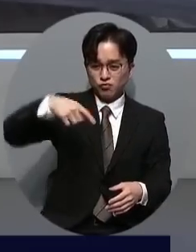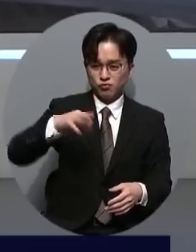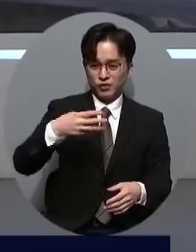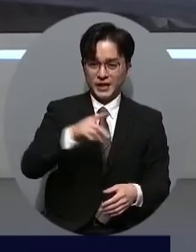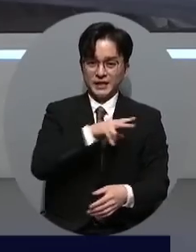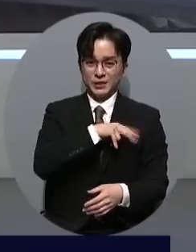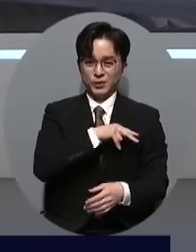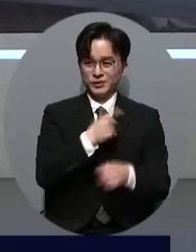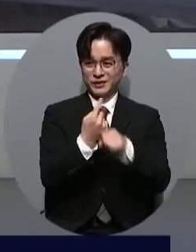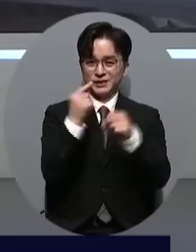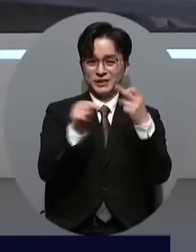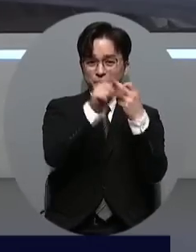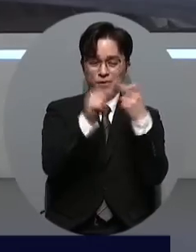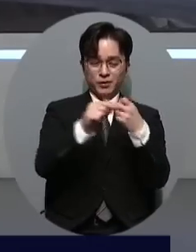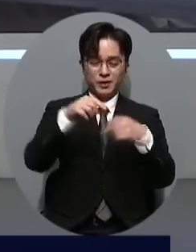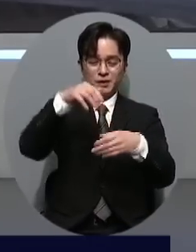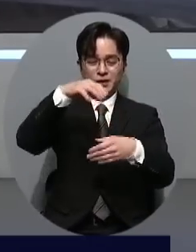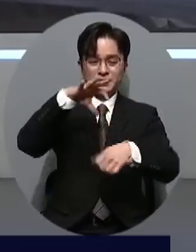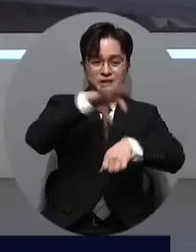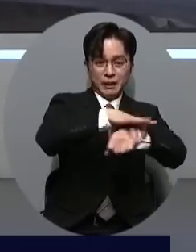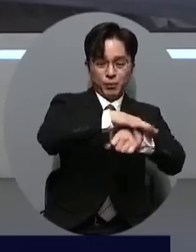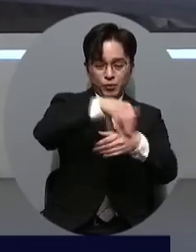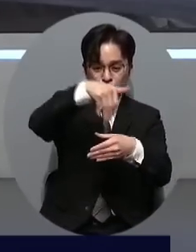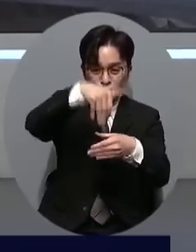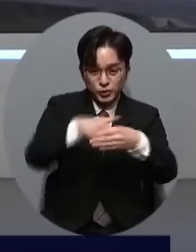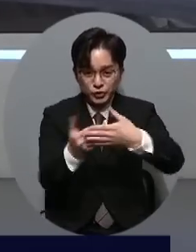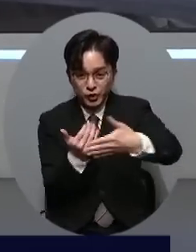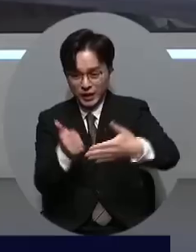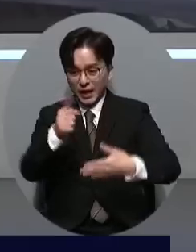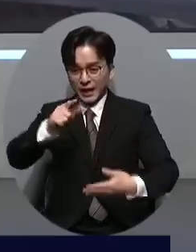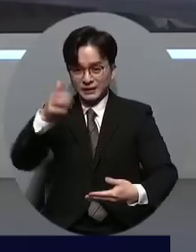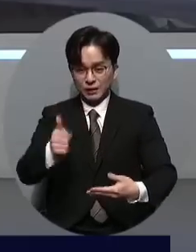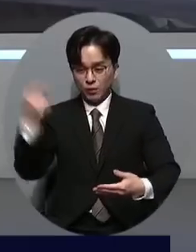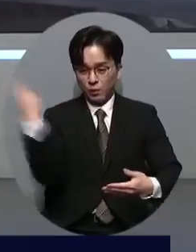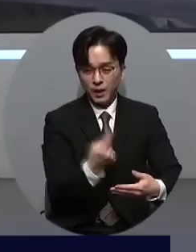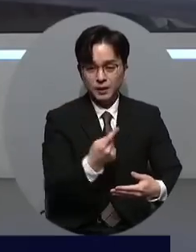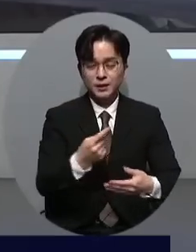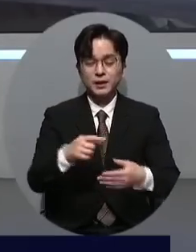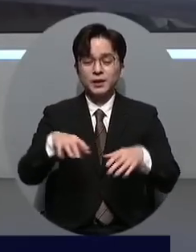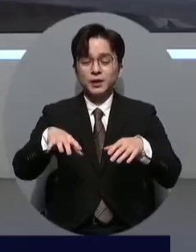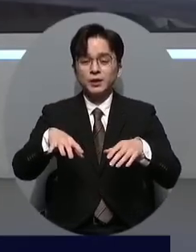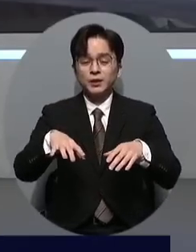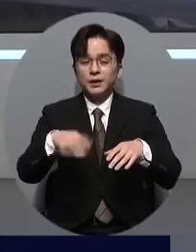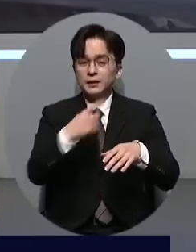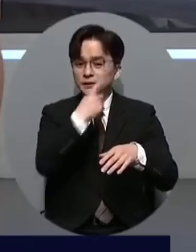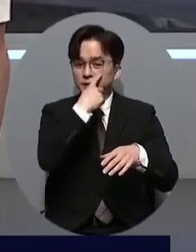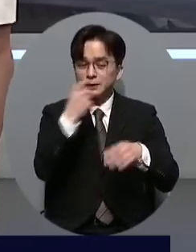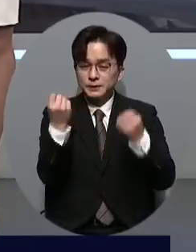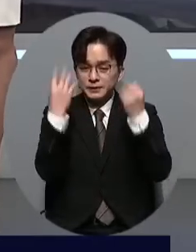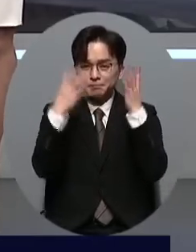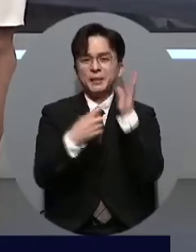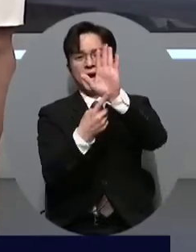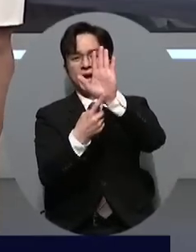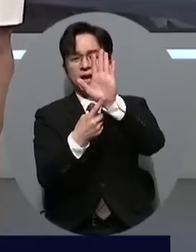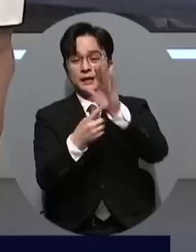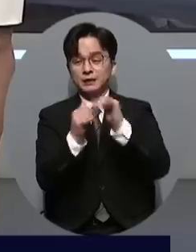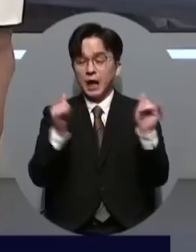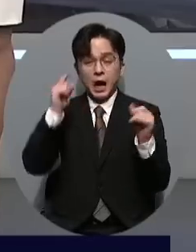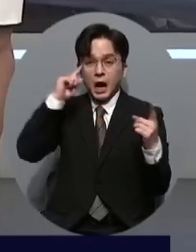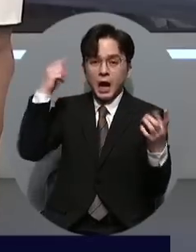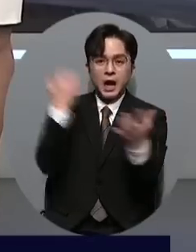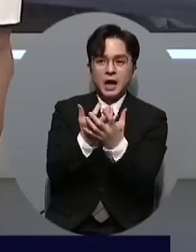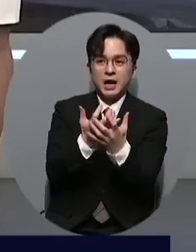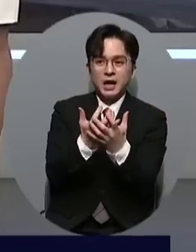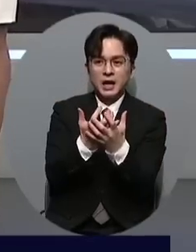부스럭거리는 소리까지 녹음돼 있다고도 했습니다 야당에서는 피의사세 공표라면서 한 장관의 맹비난 했지만 한